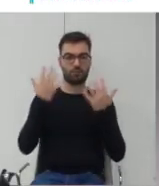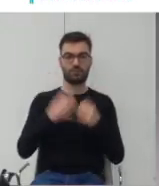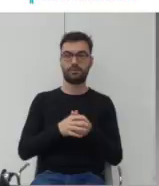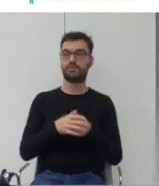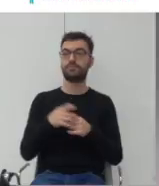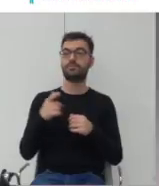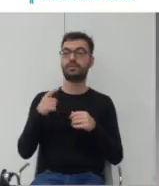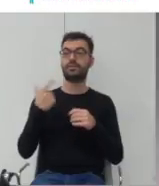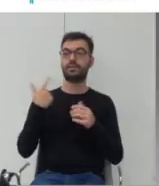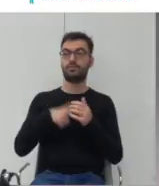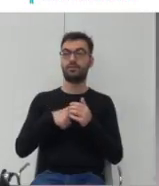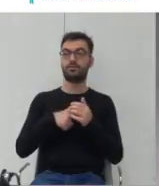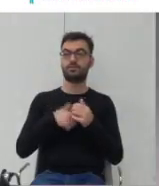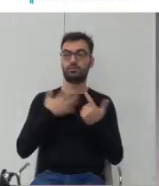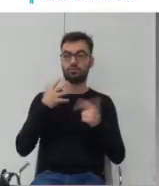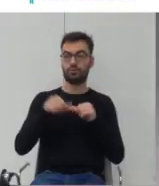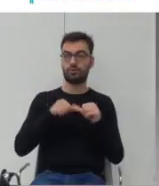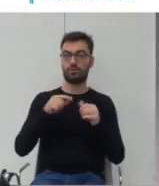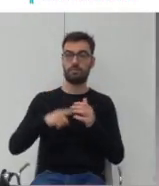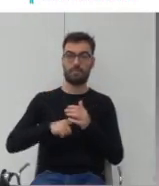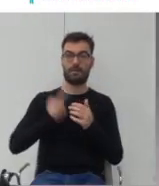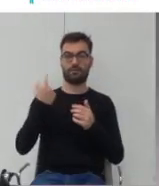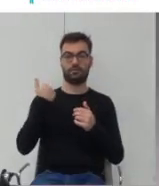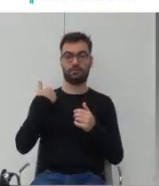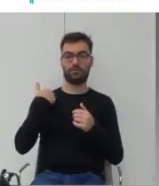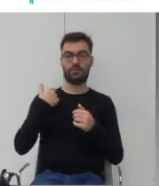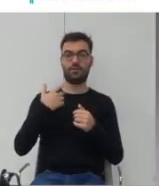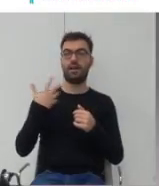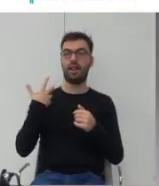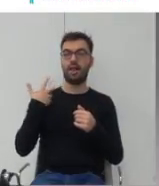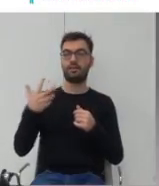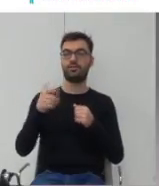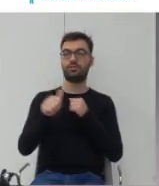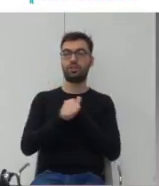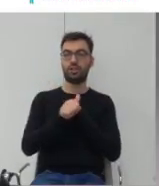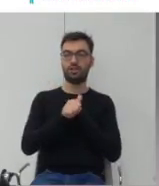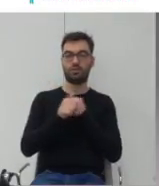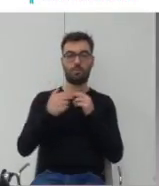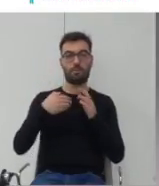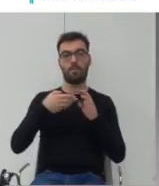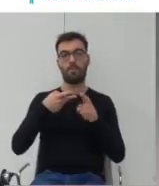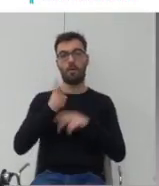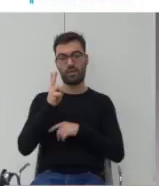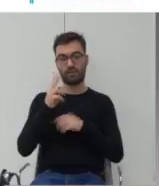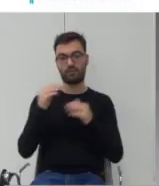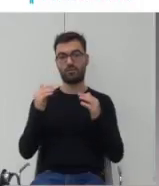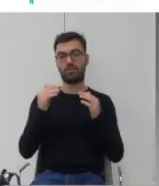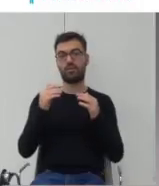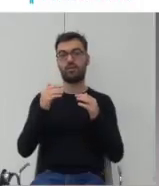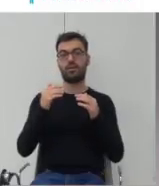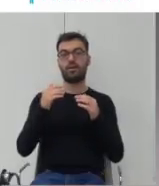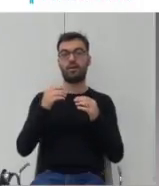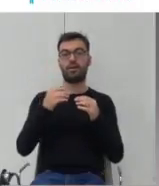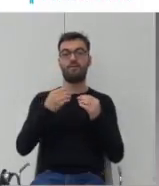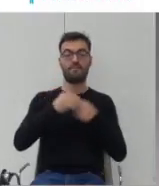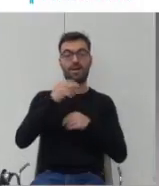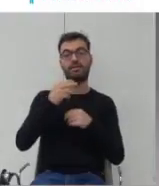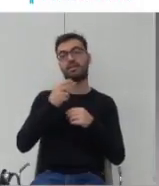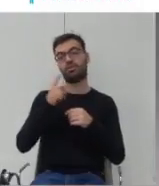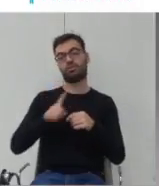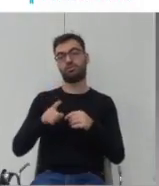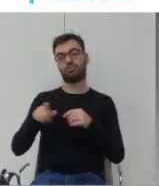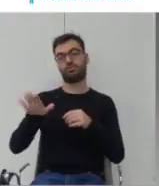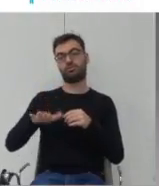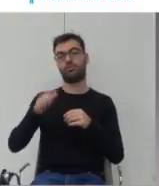w historii naszego kraju było więcej osób w wieku 65+ niż osób poniżej 15